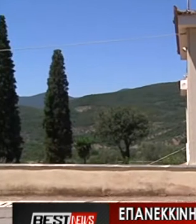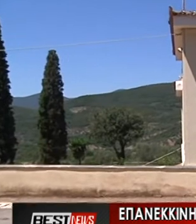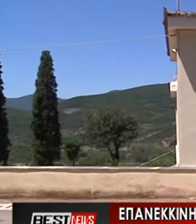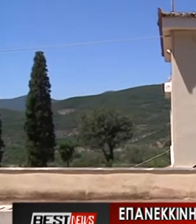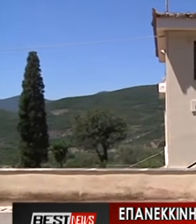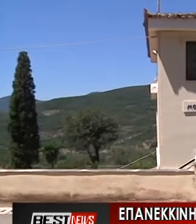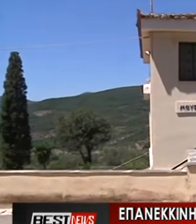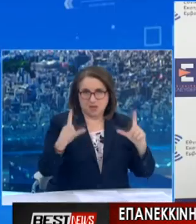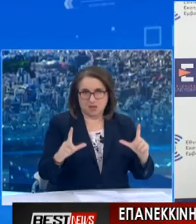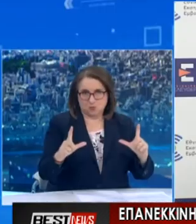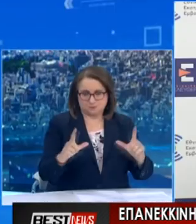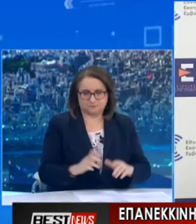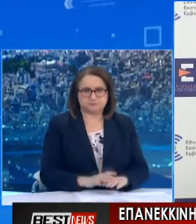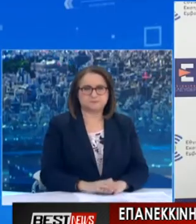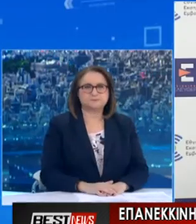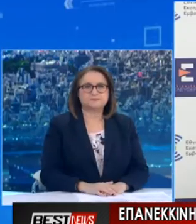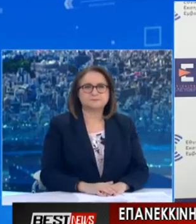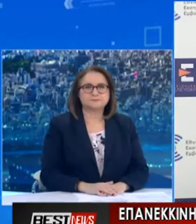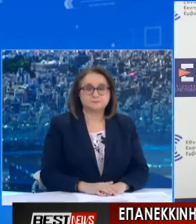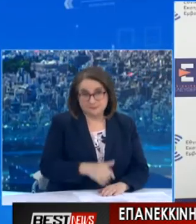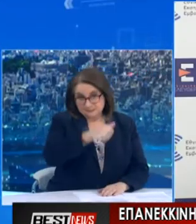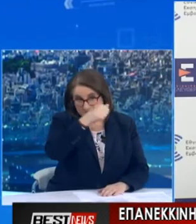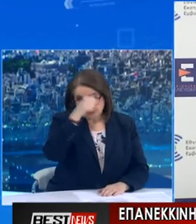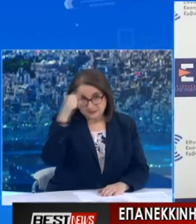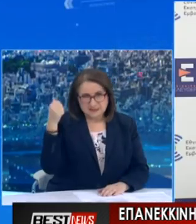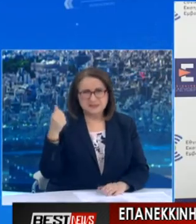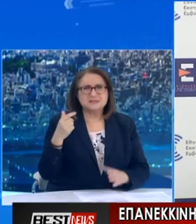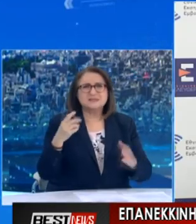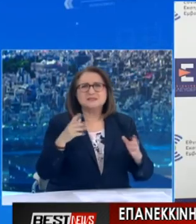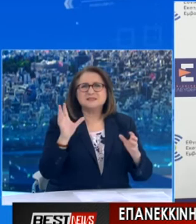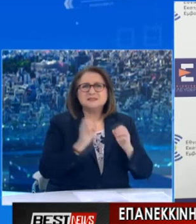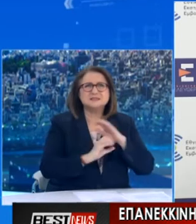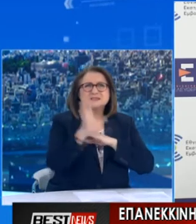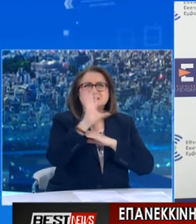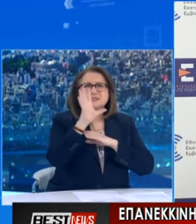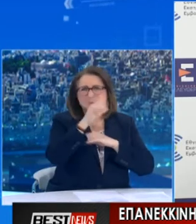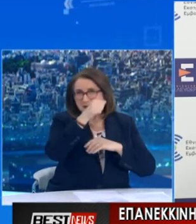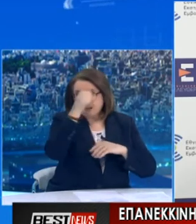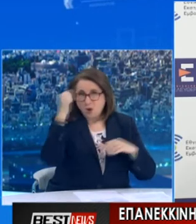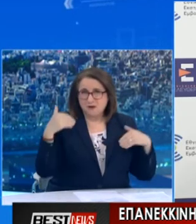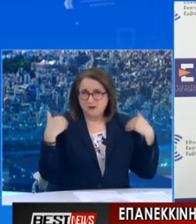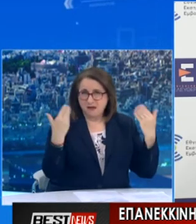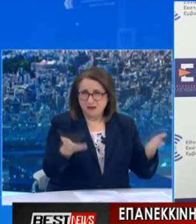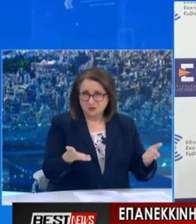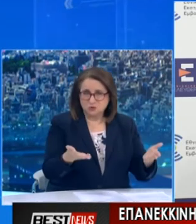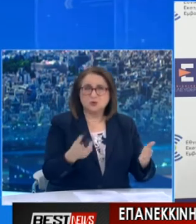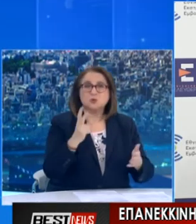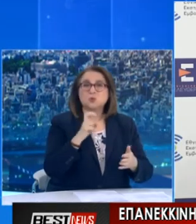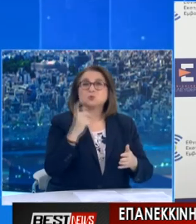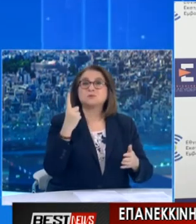υφιστάμενου υγειονομικού πρωτοκόλλου. Τα θερινά σινεμά και κινηματογραφικές προβολές σε υπαίθριους χώρους ξεκινούν στις 21 Μαΐου με